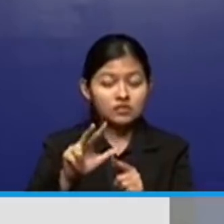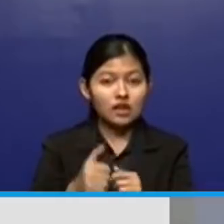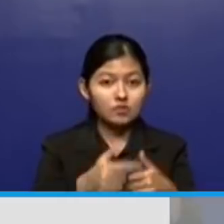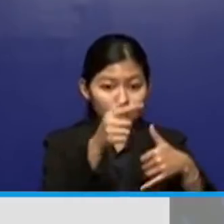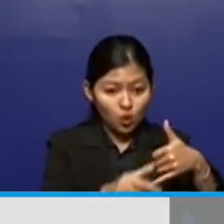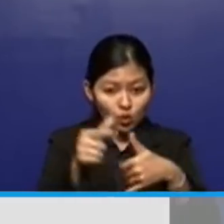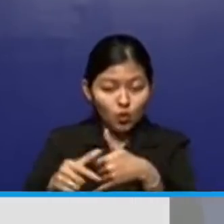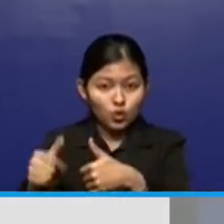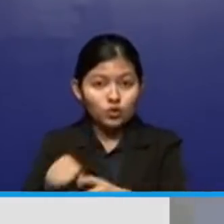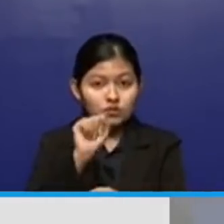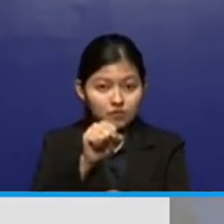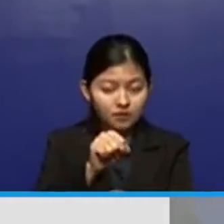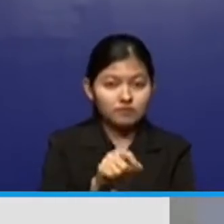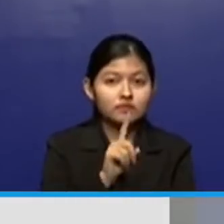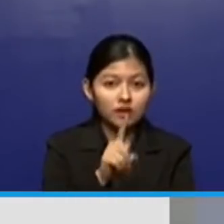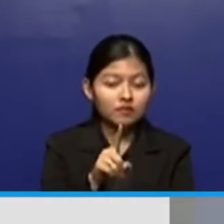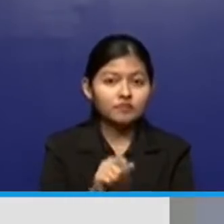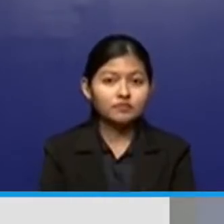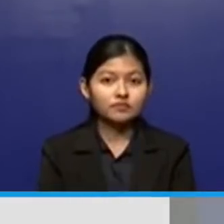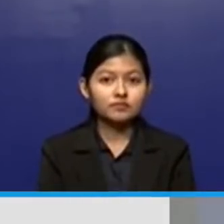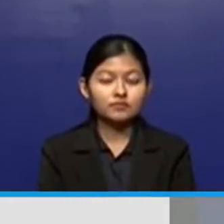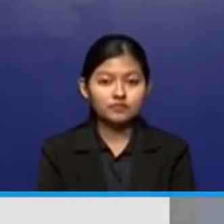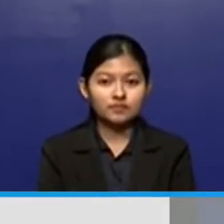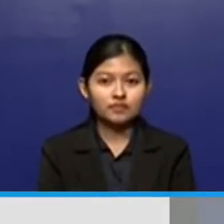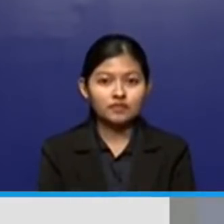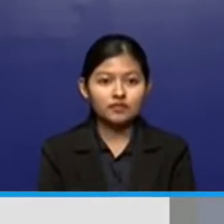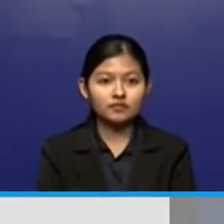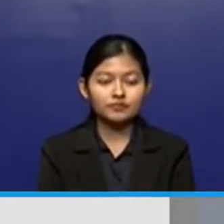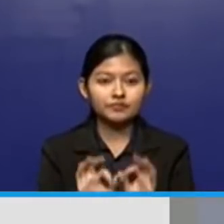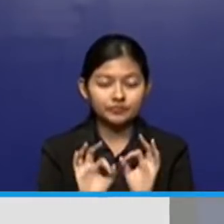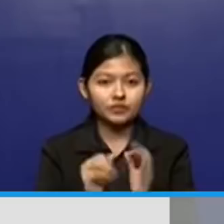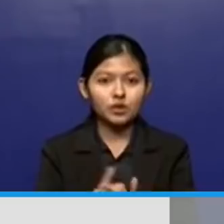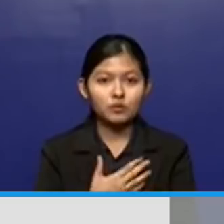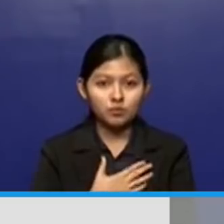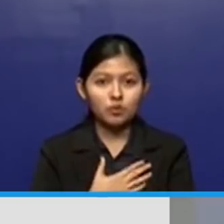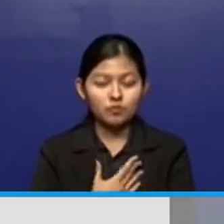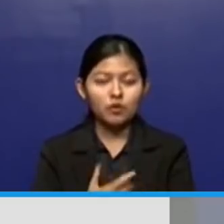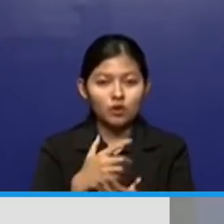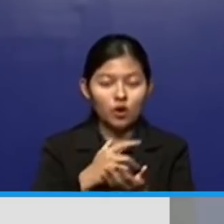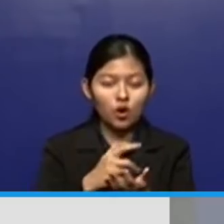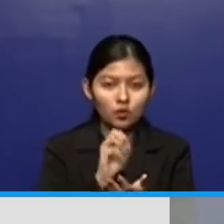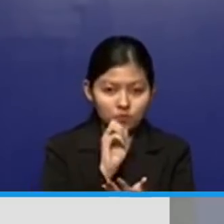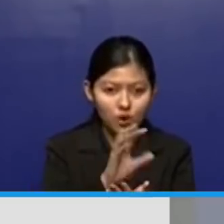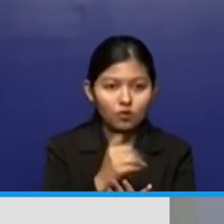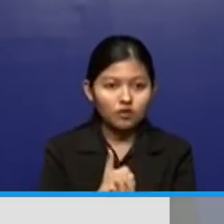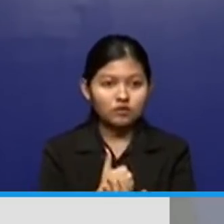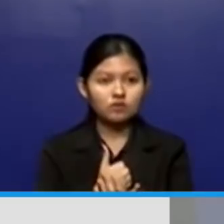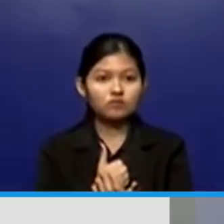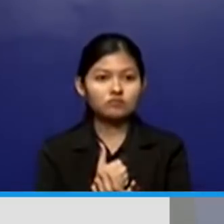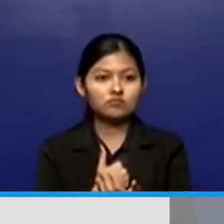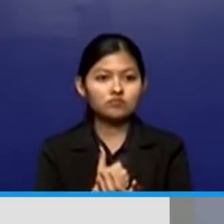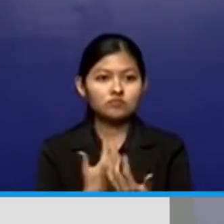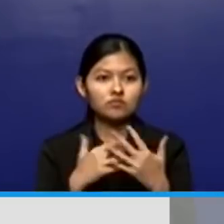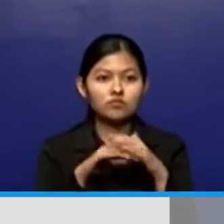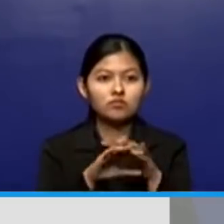โดยการขานช ื่อถูกต้องครับ ใช่ไหมครับ ถูกต้องครับ ครับก็ผมขออนุญาตเรียนท่านประธานว่าผมคงไม่ร่วมสังฆกรรม